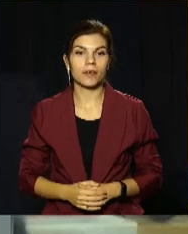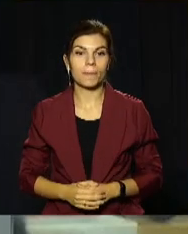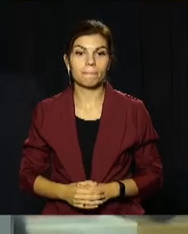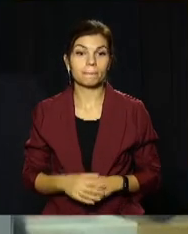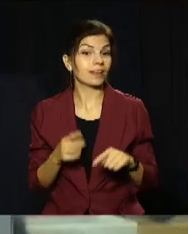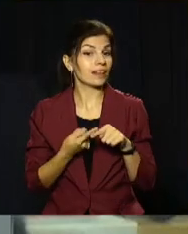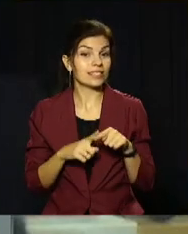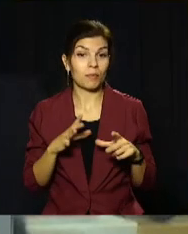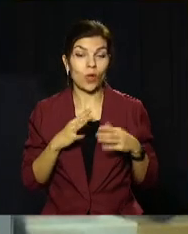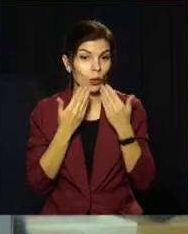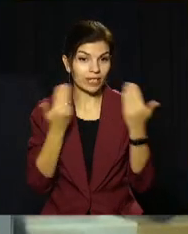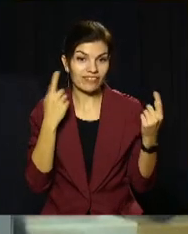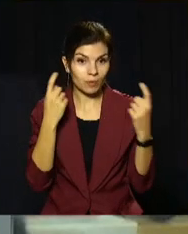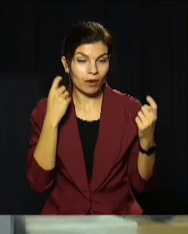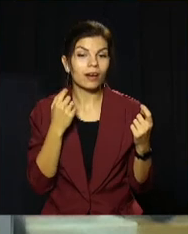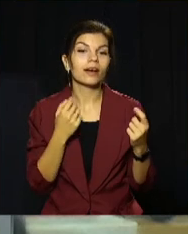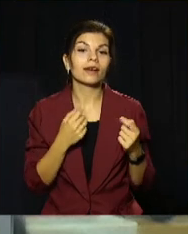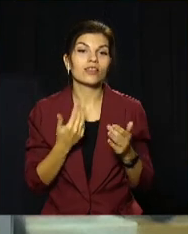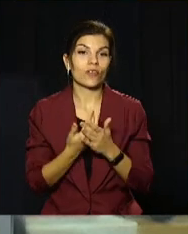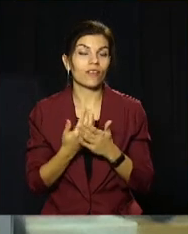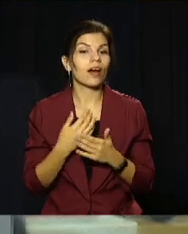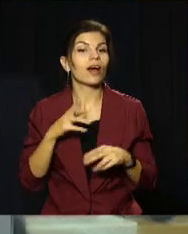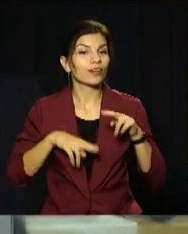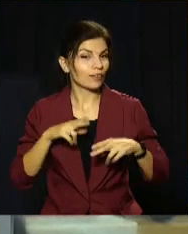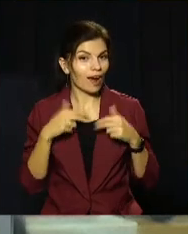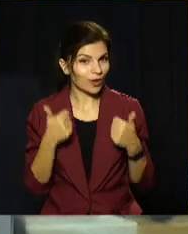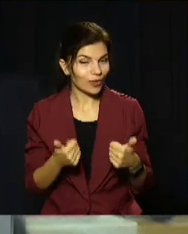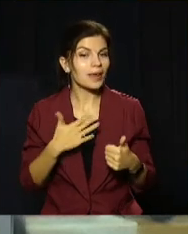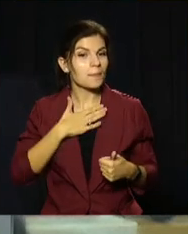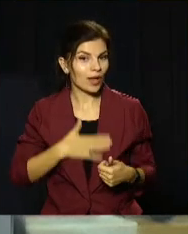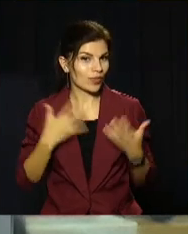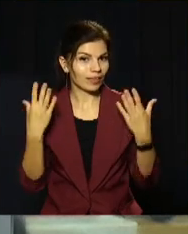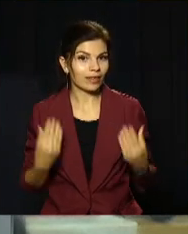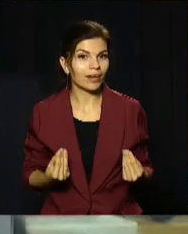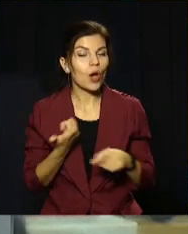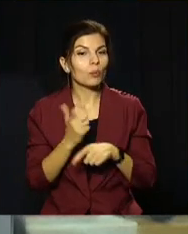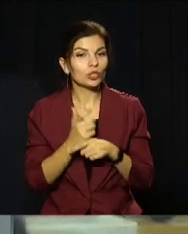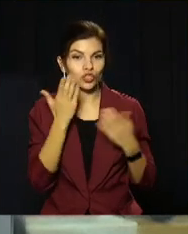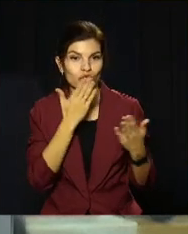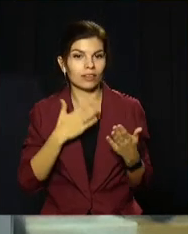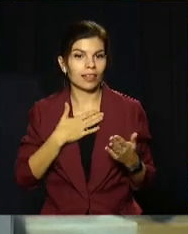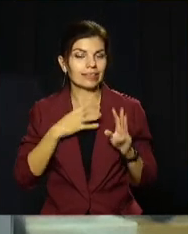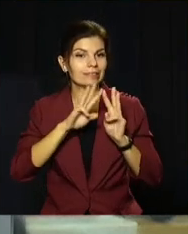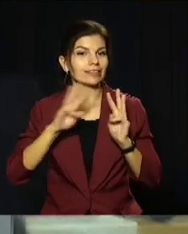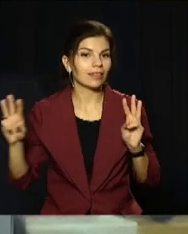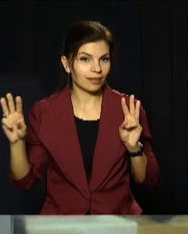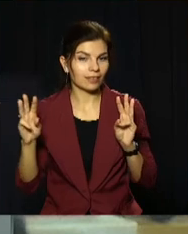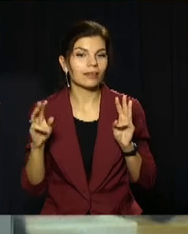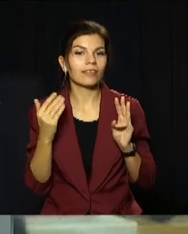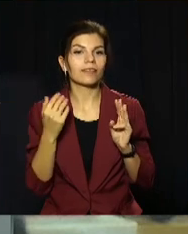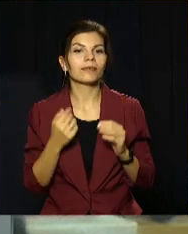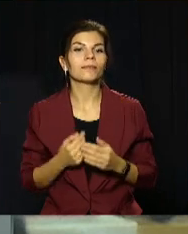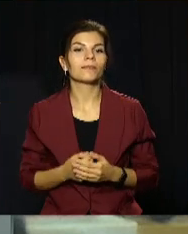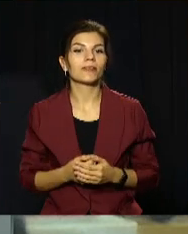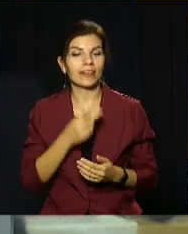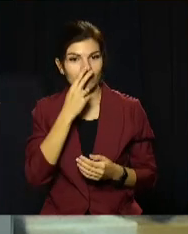Це була остання інформація випуску. Бажаю вам гарного настрою та приємного дня. Більше читайте на нашому сайті